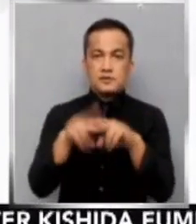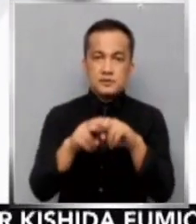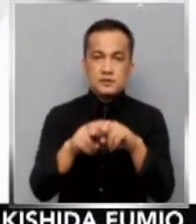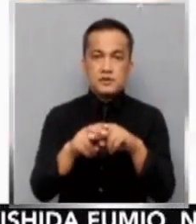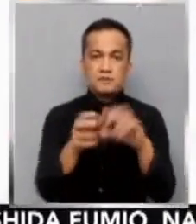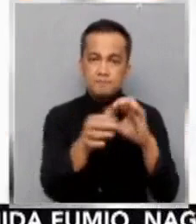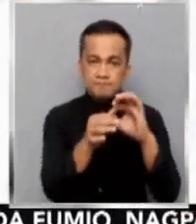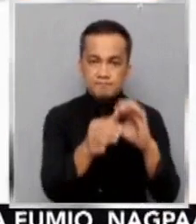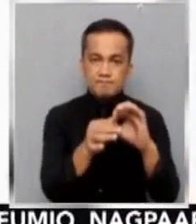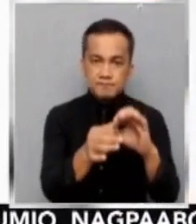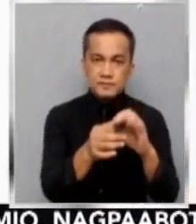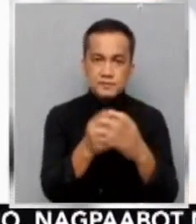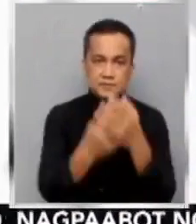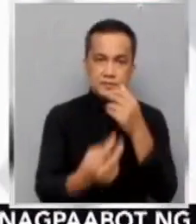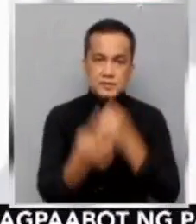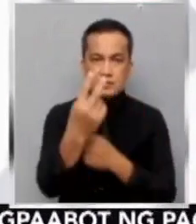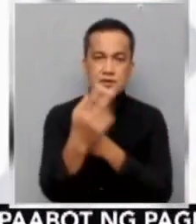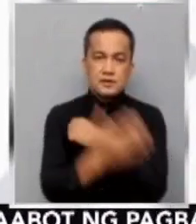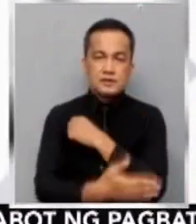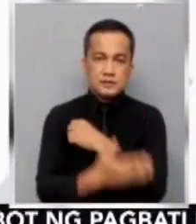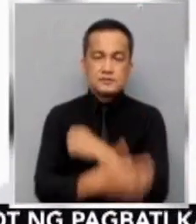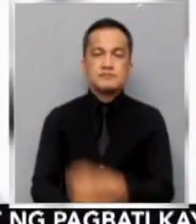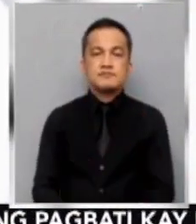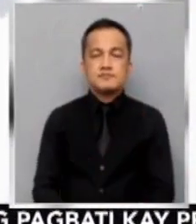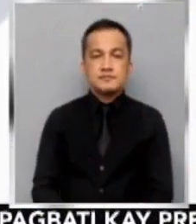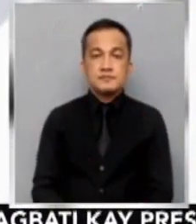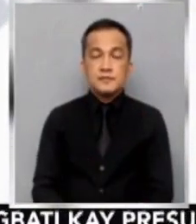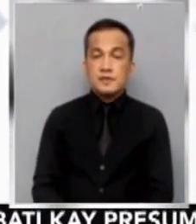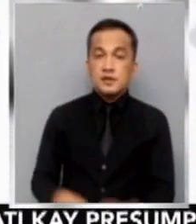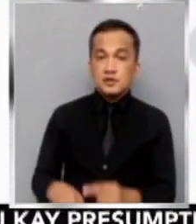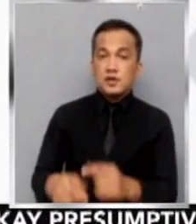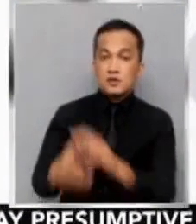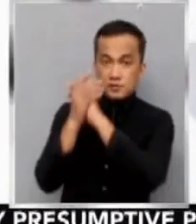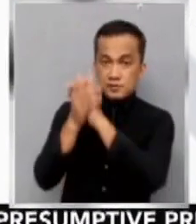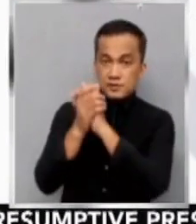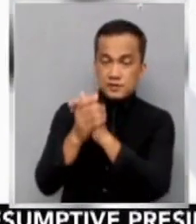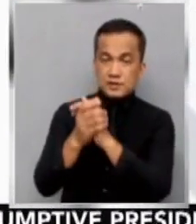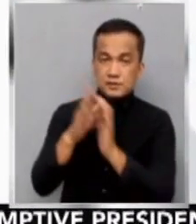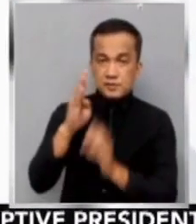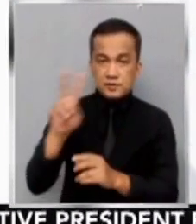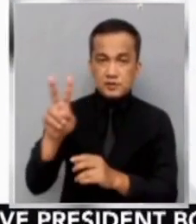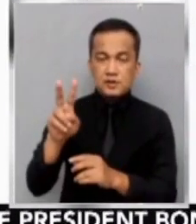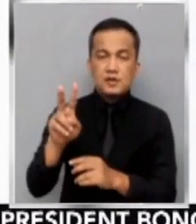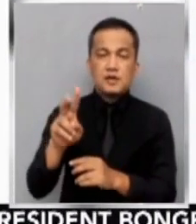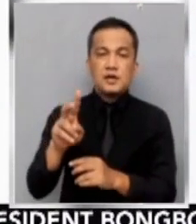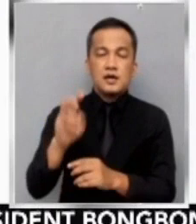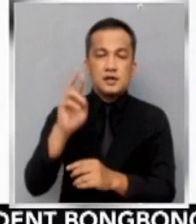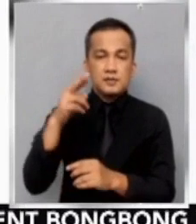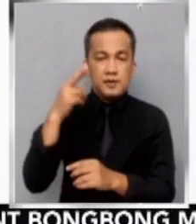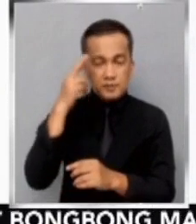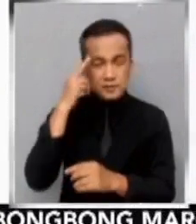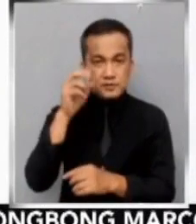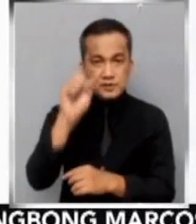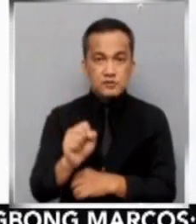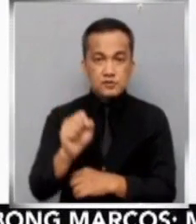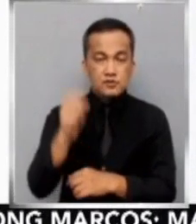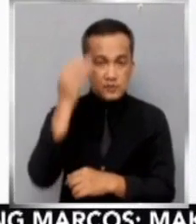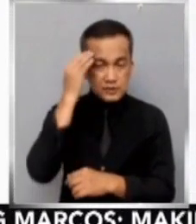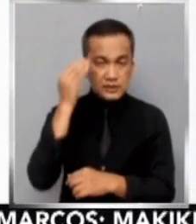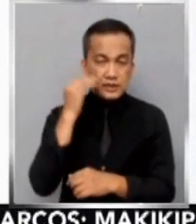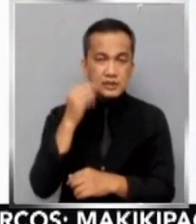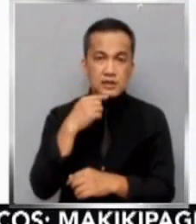dalawang bansa. Nagpahati din ang pagbati kay Marcos ang Republic of South Korea. Umaasa raw sila na mapapalalim